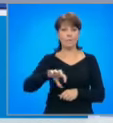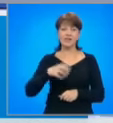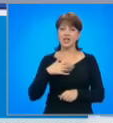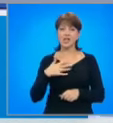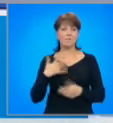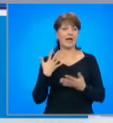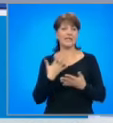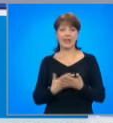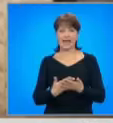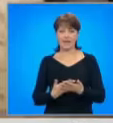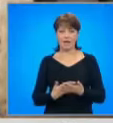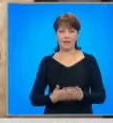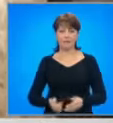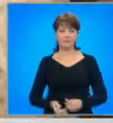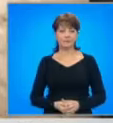и задържани.